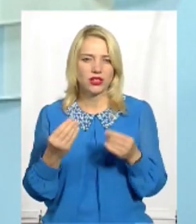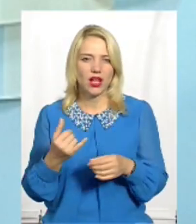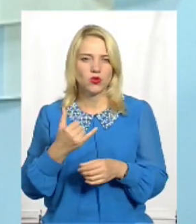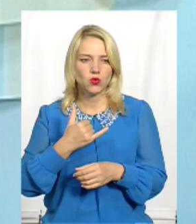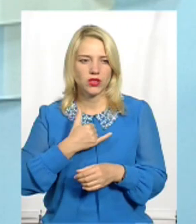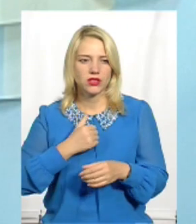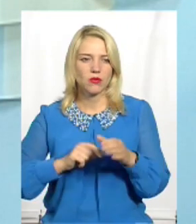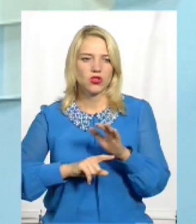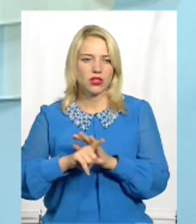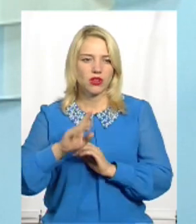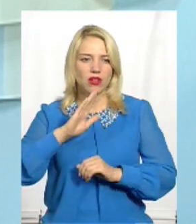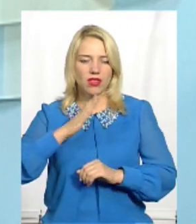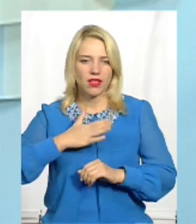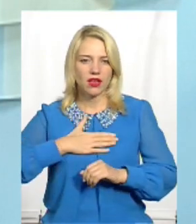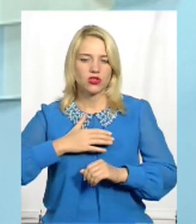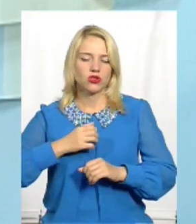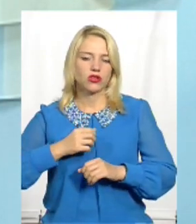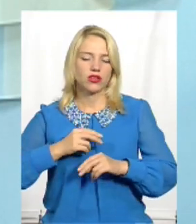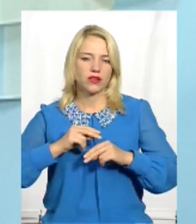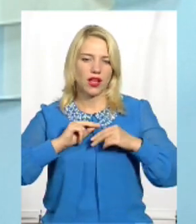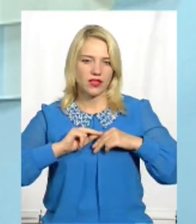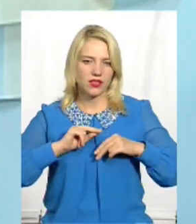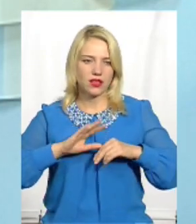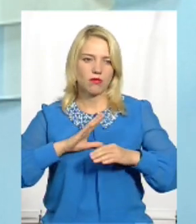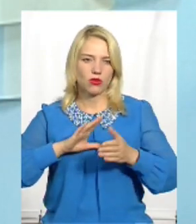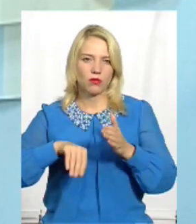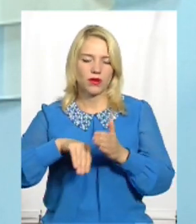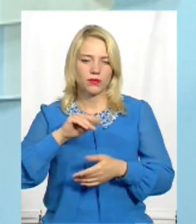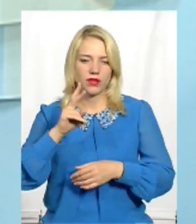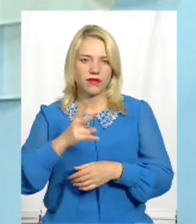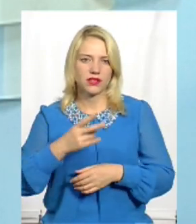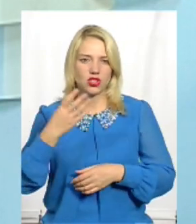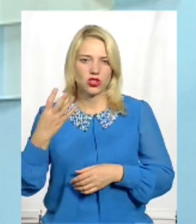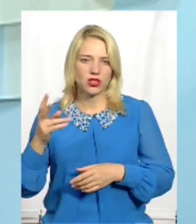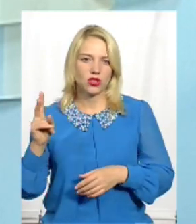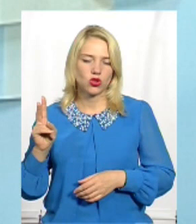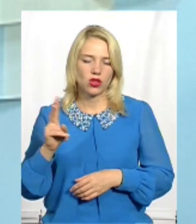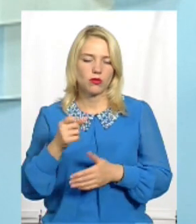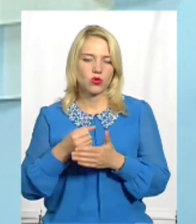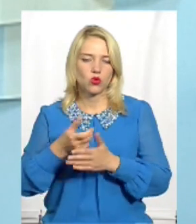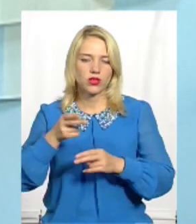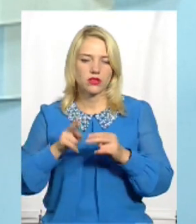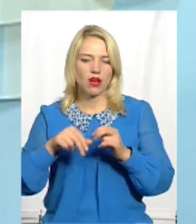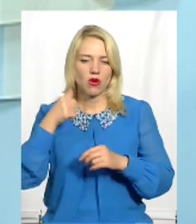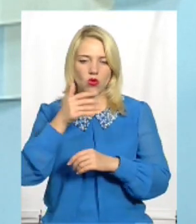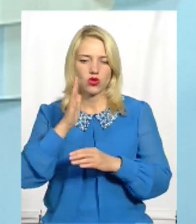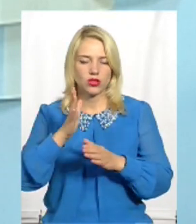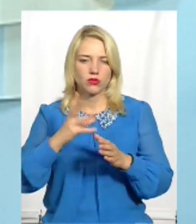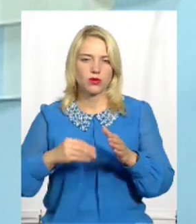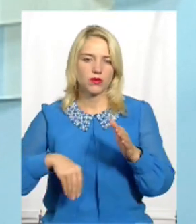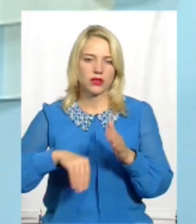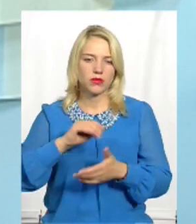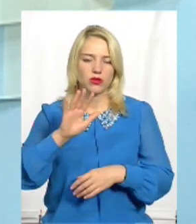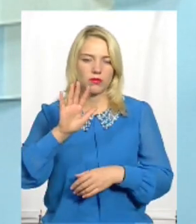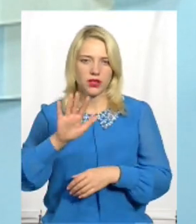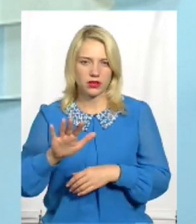день. З початку нашої каденції було придбано 24 тролейбуси. До кінця року ще буде придбано 5. Тобто ми